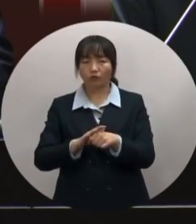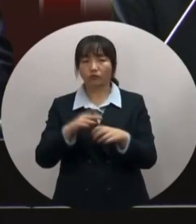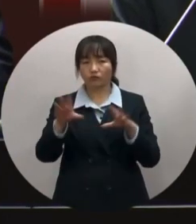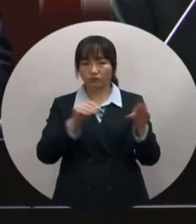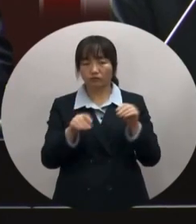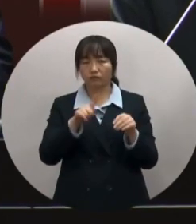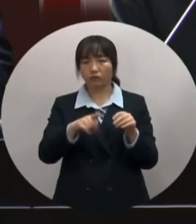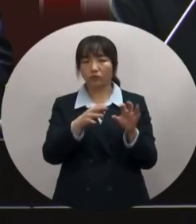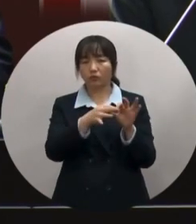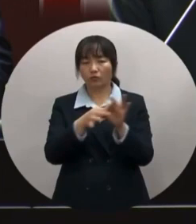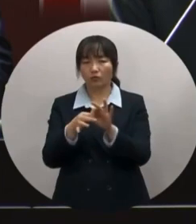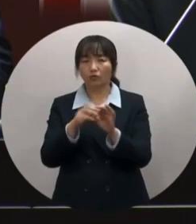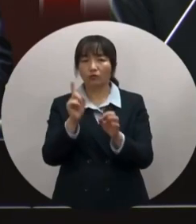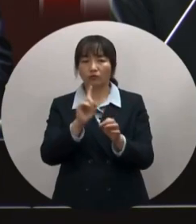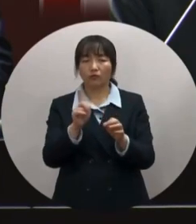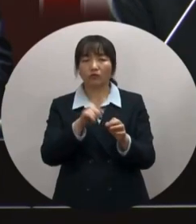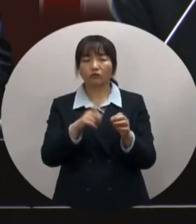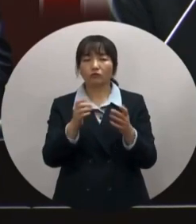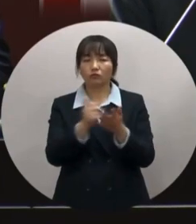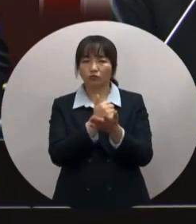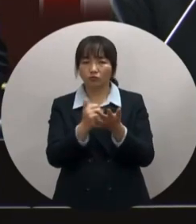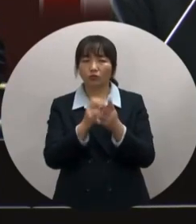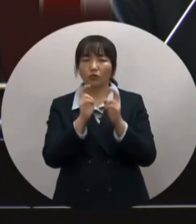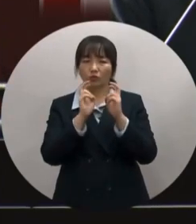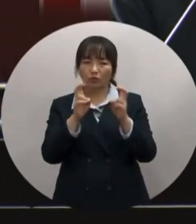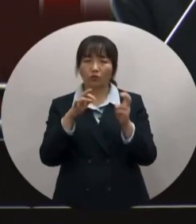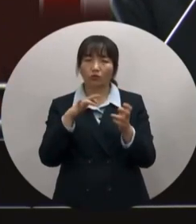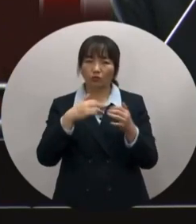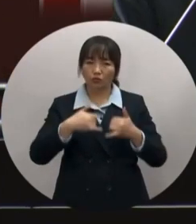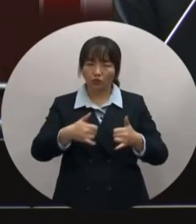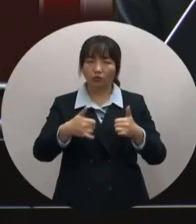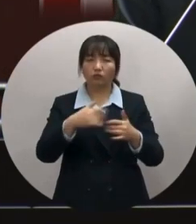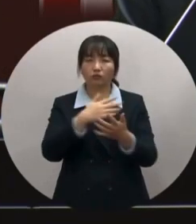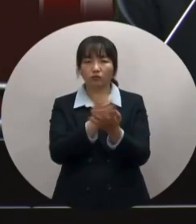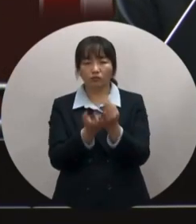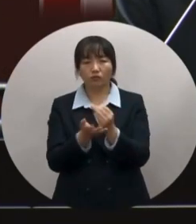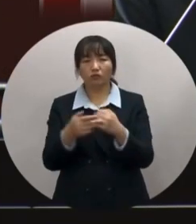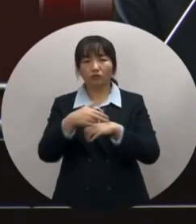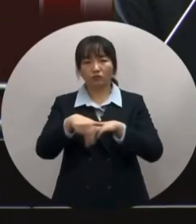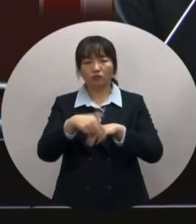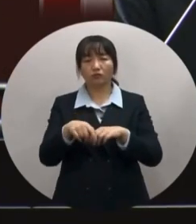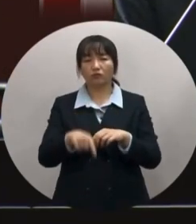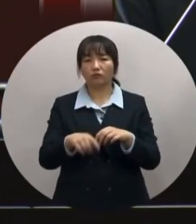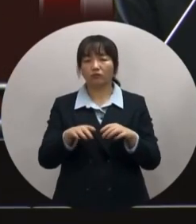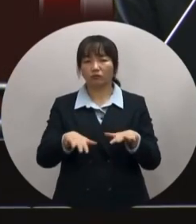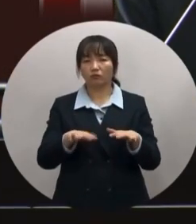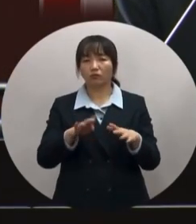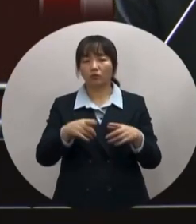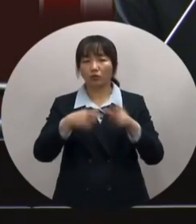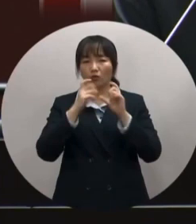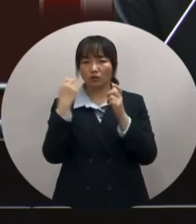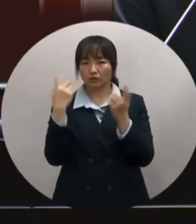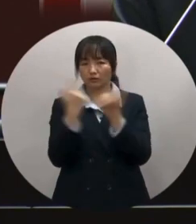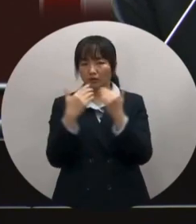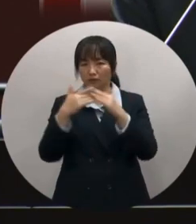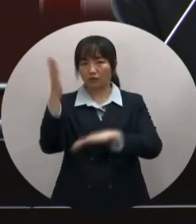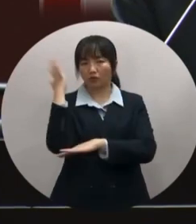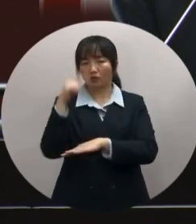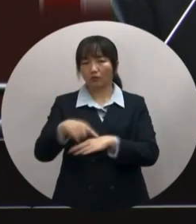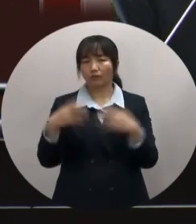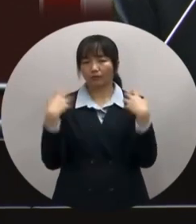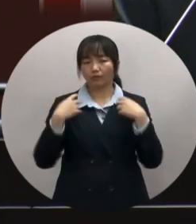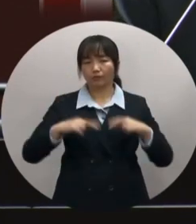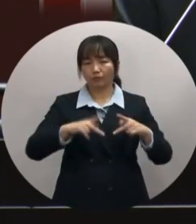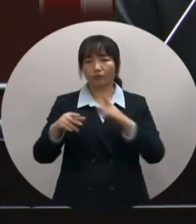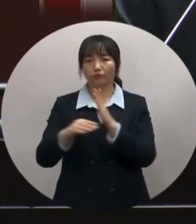因為涉及到運量的部分啊機場的功能啊路線的規劃等等所以現在已經回到新北市政府在辦理